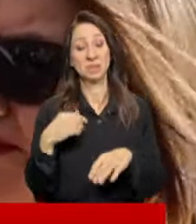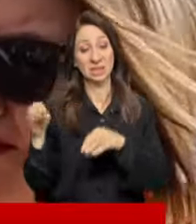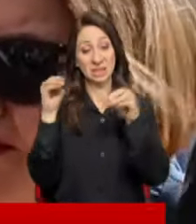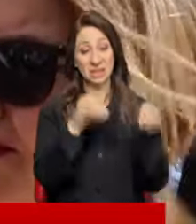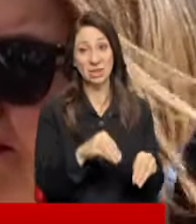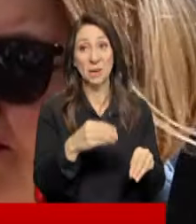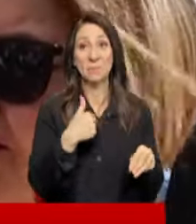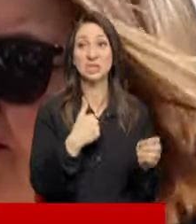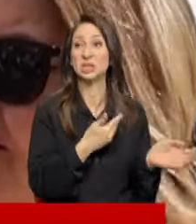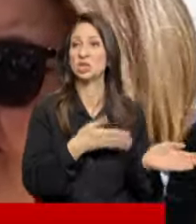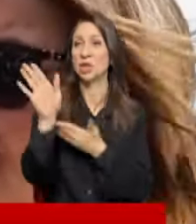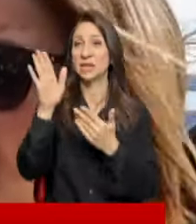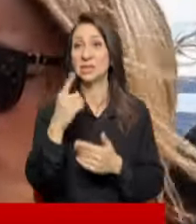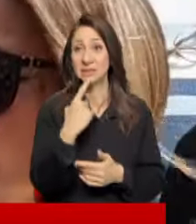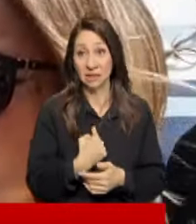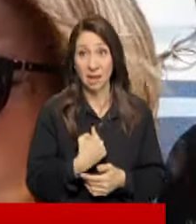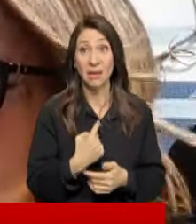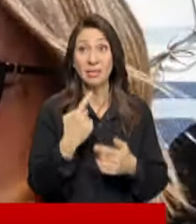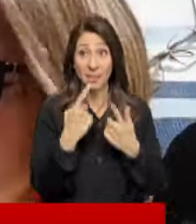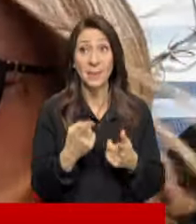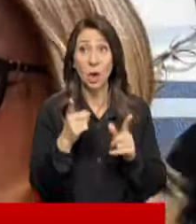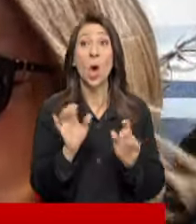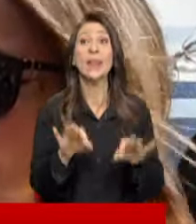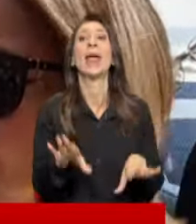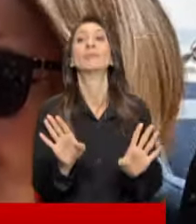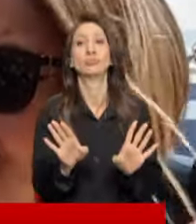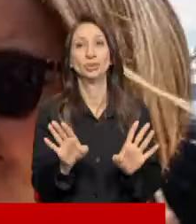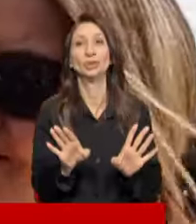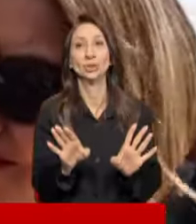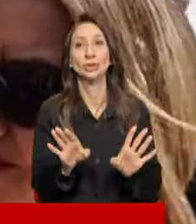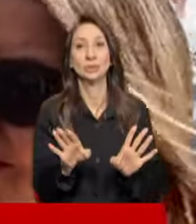getirdik, biz götürecek dedi. Demek ki şöyle değilmiş.